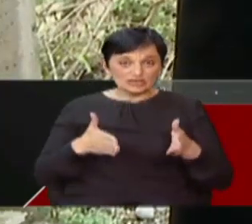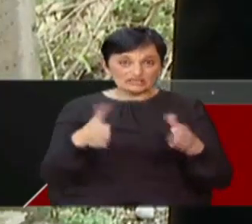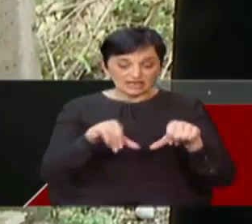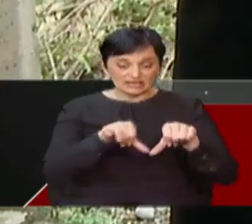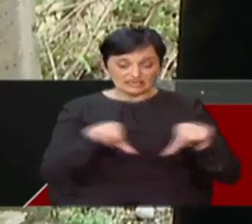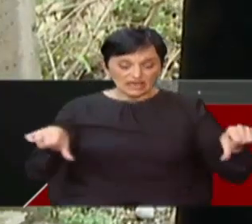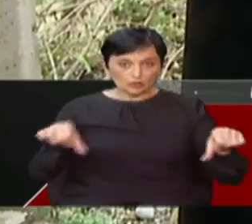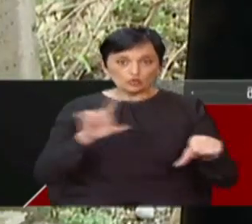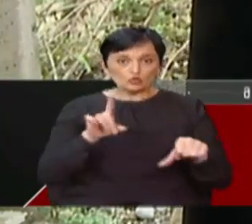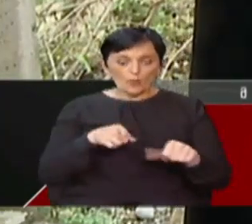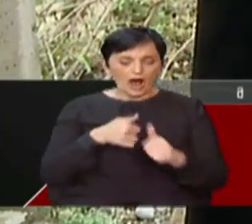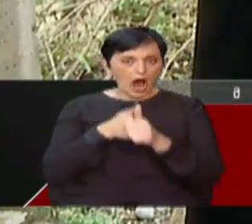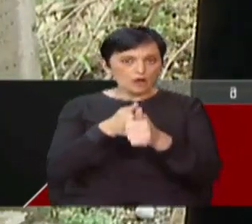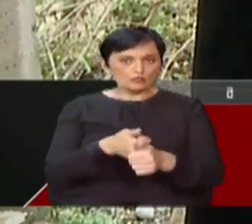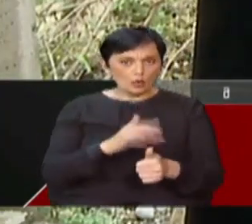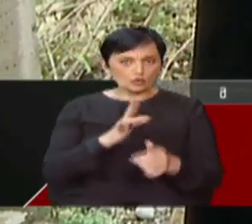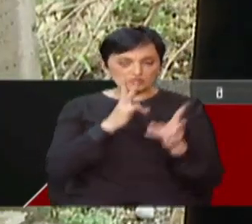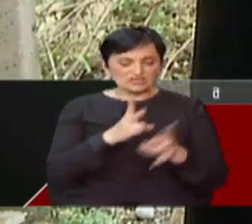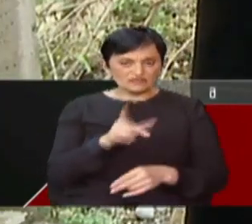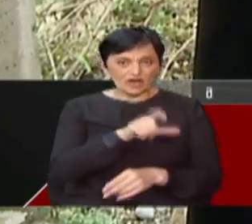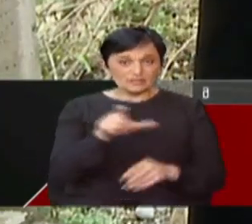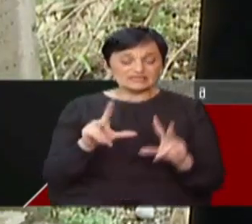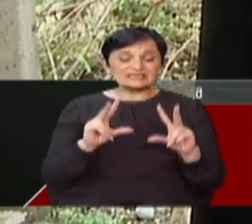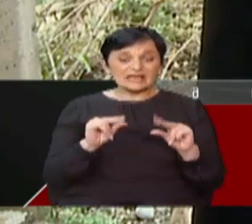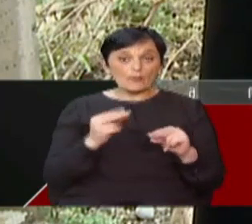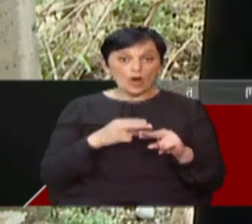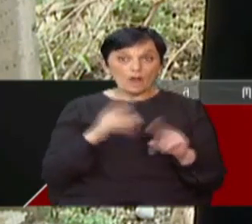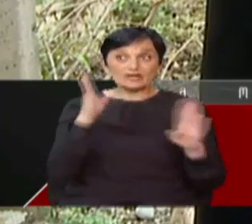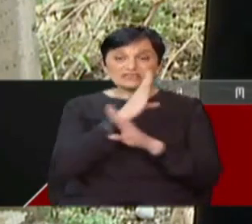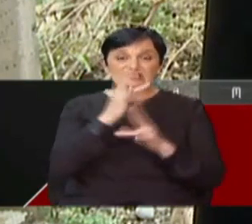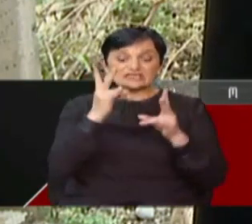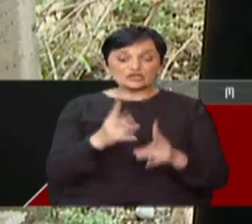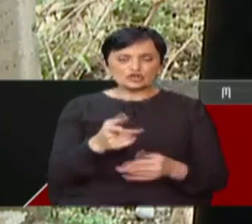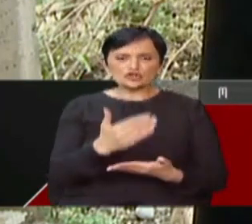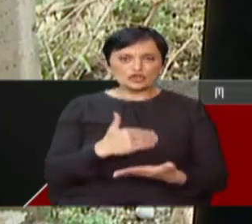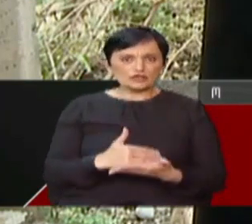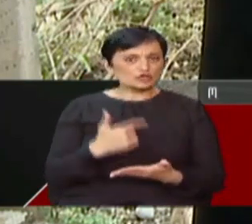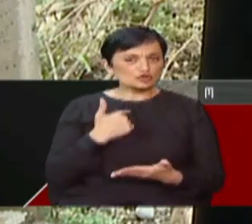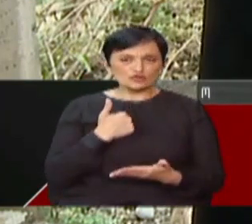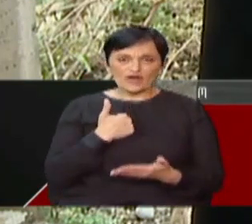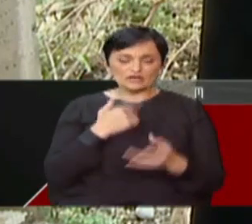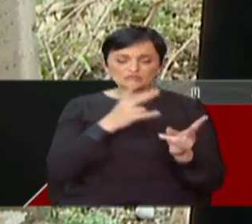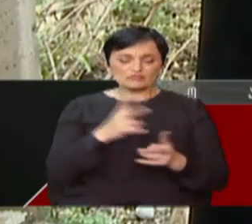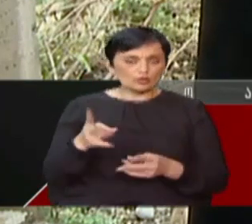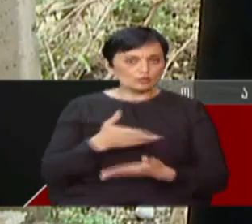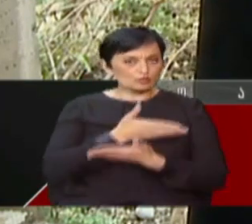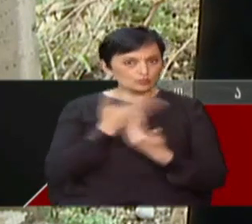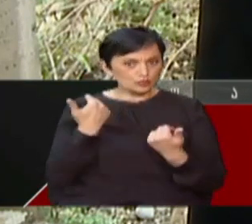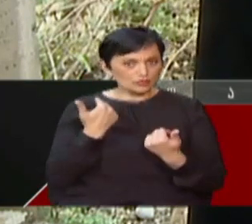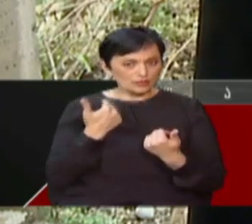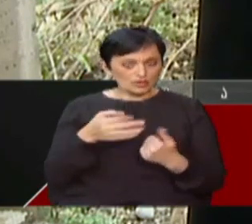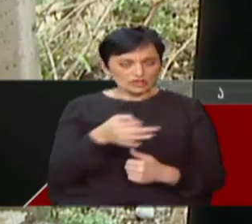არ მოყოლიყო ამას მსხვერპლი და საბედნიეროდ ამ სტიქიის შედეგად ჩვენ ავირიდეთ მსხვერპლი